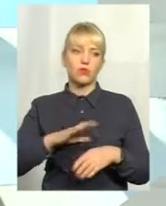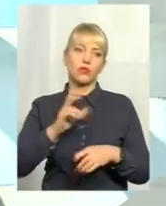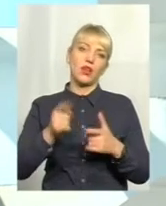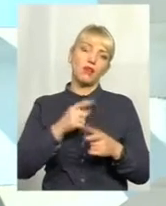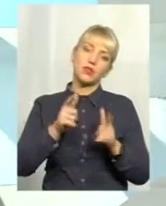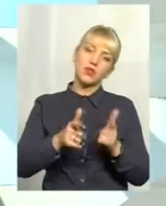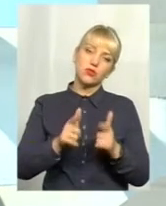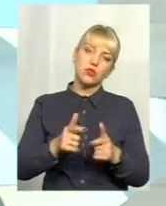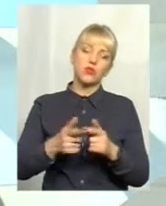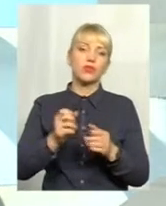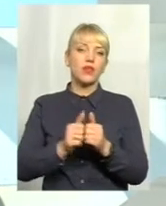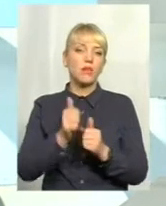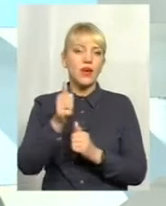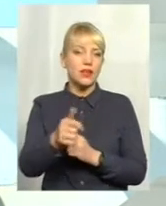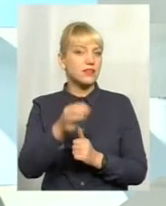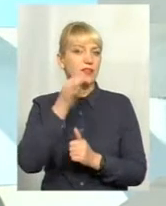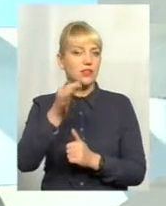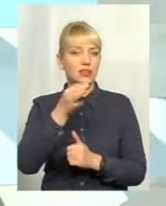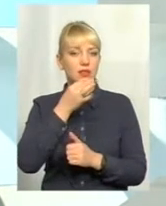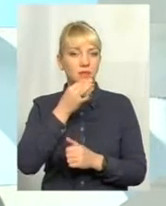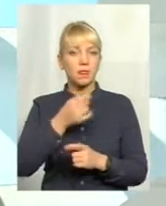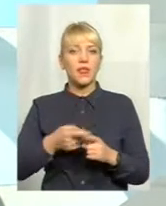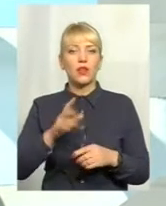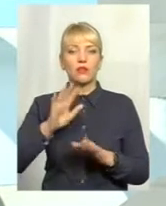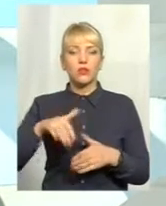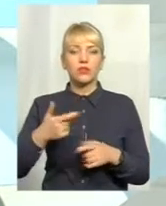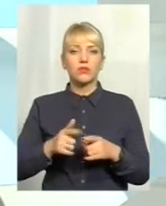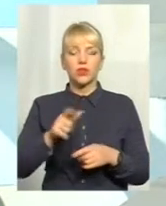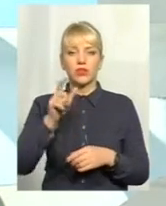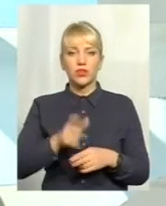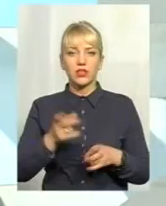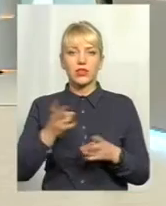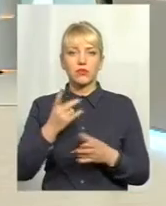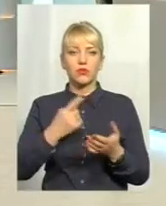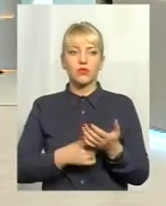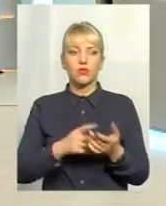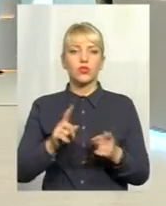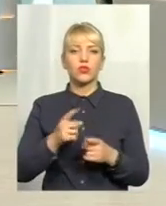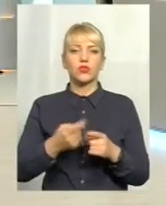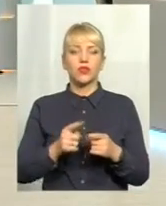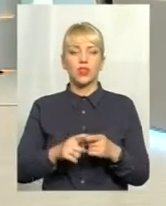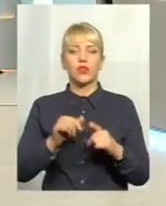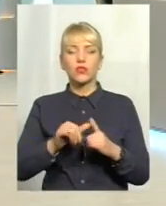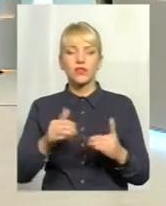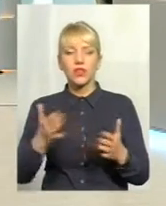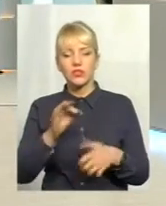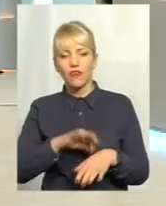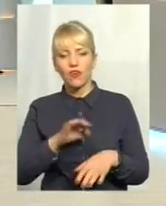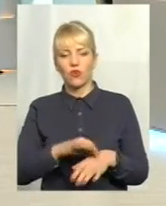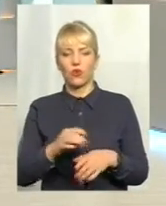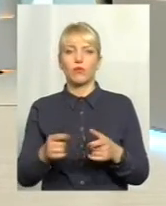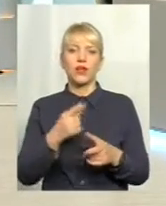згодою, ну, наперед не сказати, неможливо, який результат. Але ж потім цій людині потрібно доводити, що це в неї там, ну, розвинулася якась хвороба чи